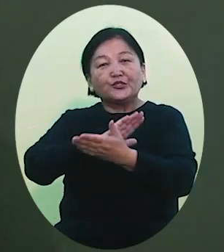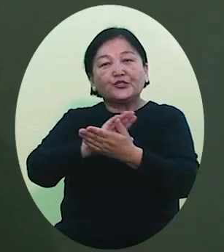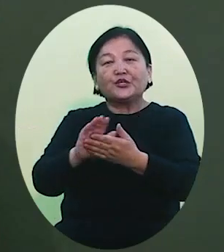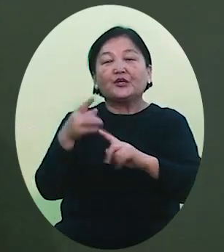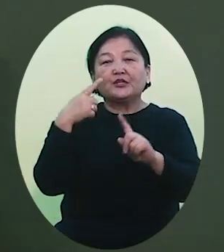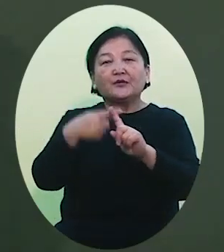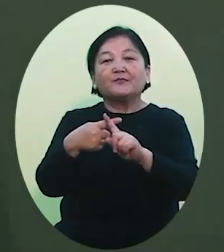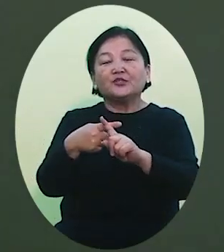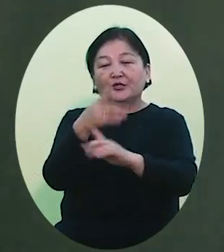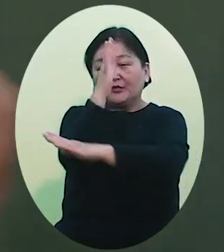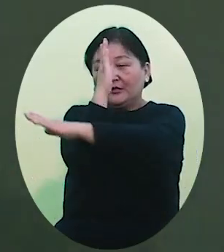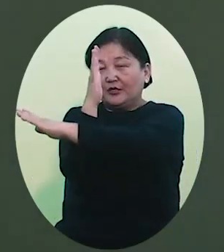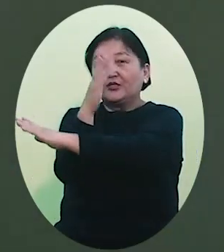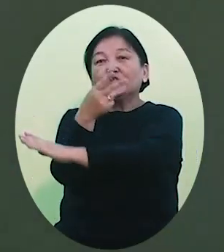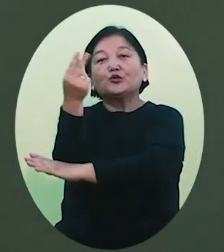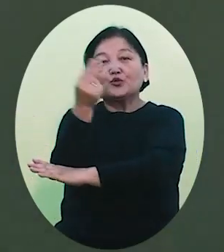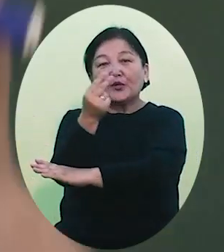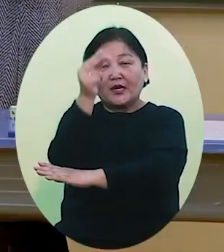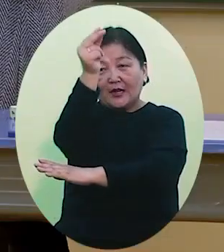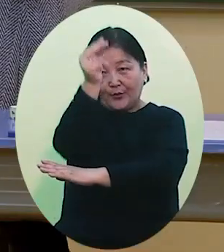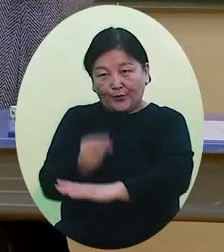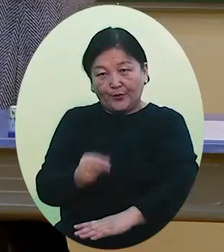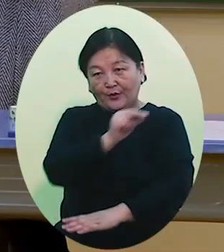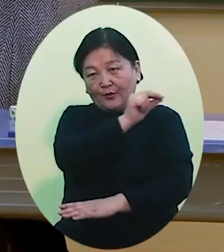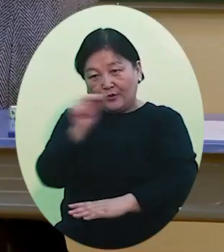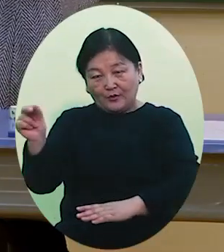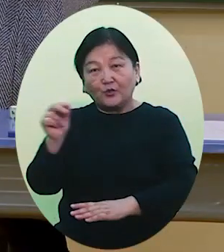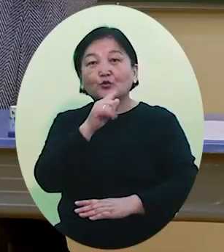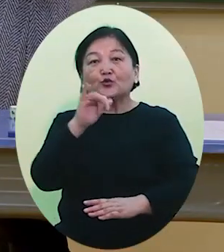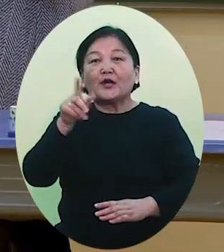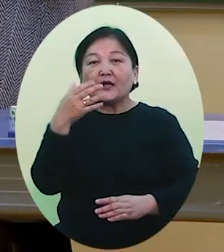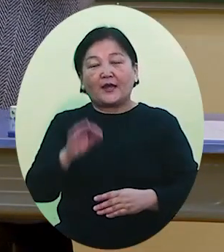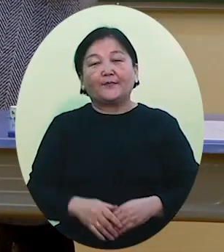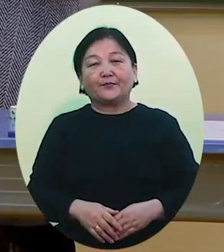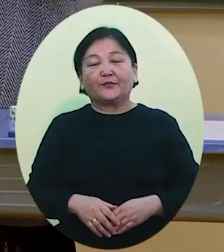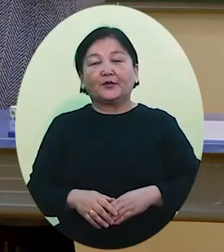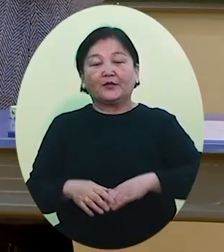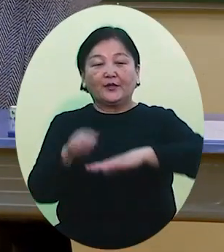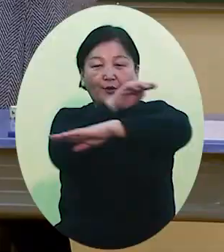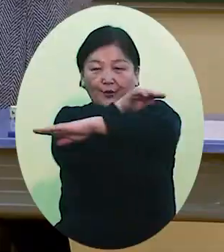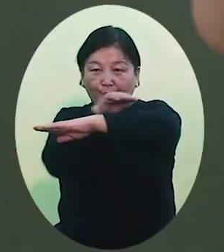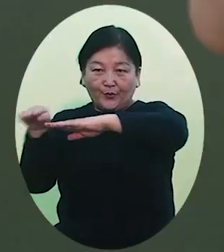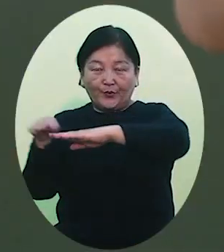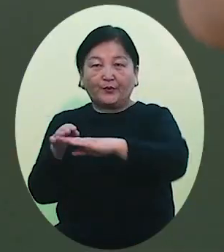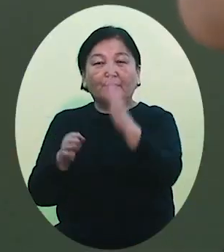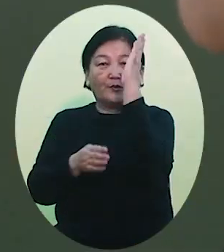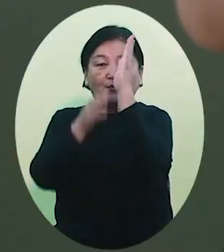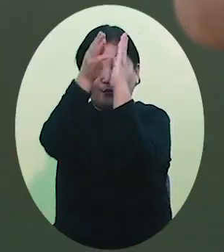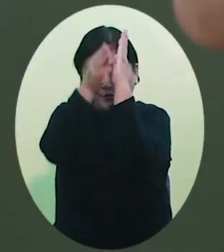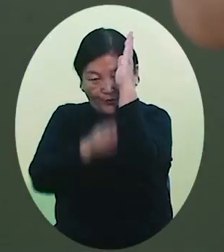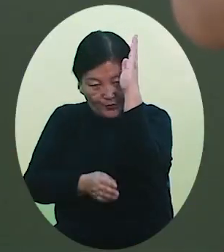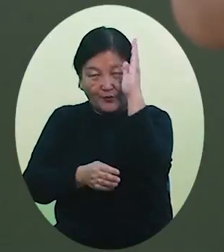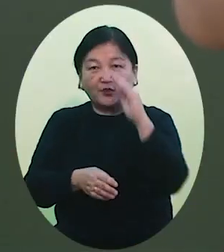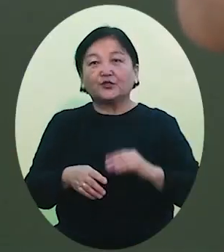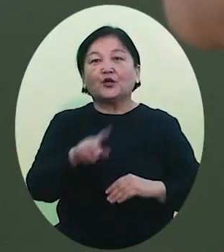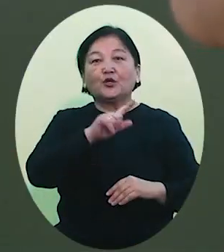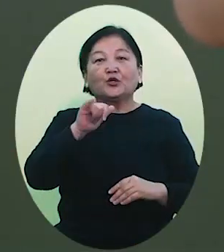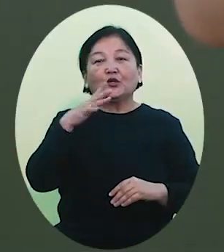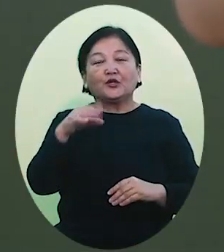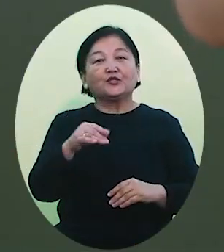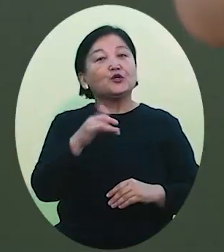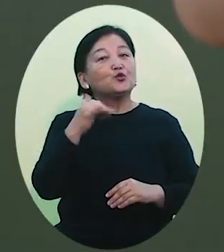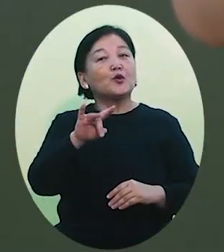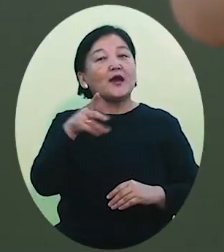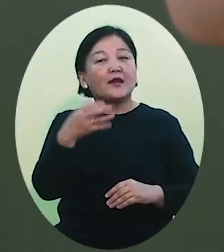хэрэг болох үднээс дахиад нэг өөр шинэ координатын хавтгаа зурж агаад тэмдэглээрэй. Хас 2 байхад хас